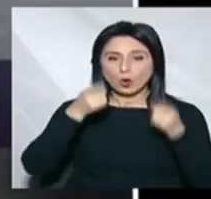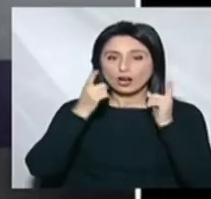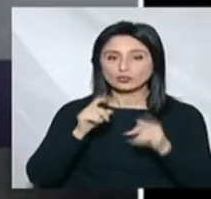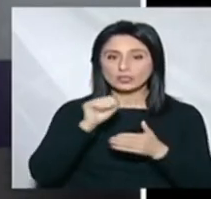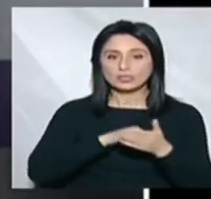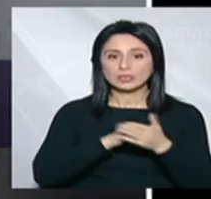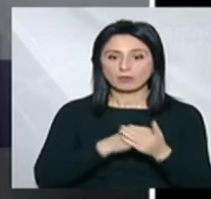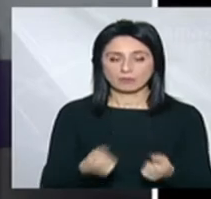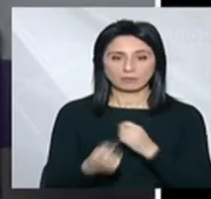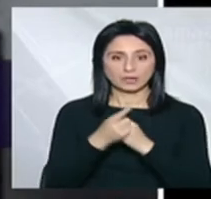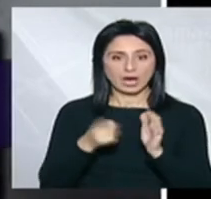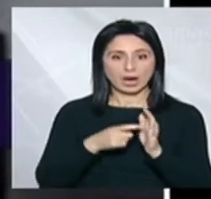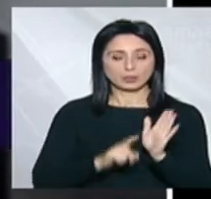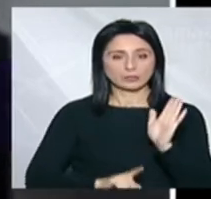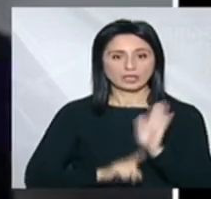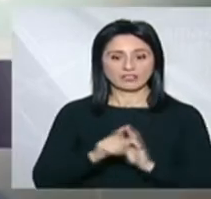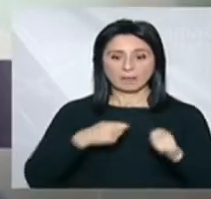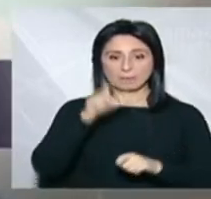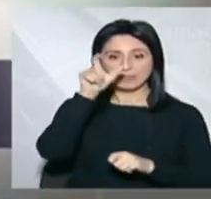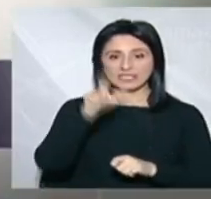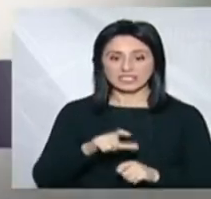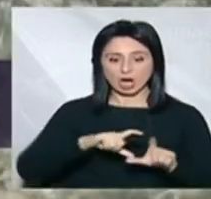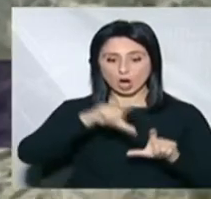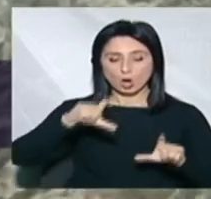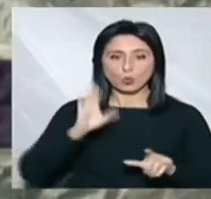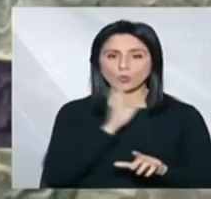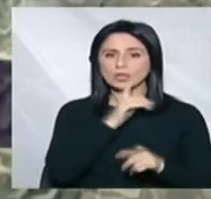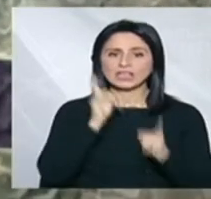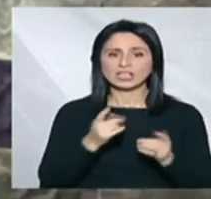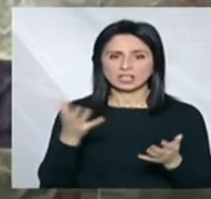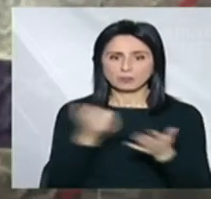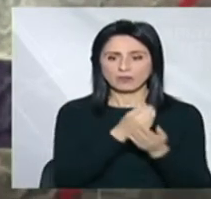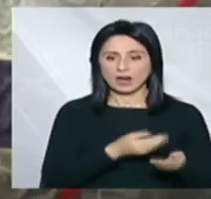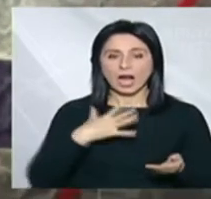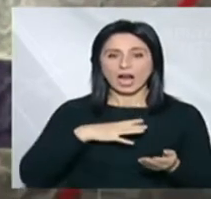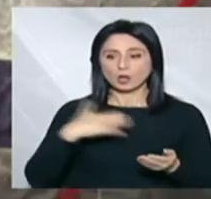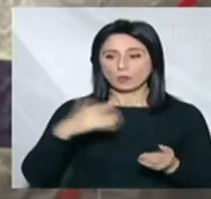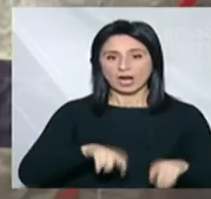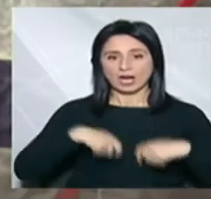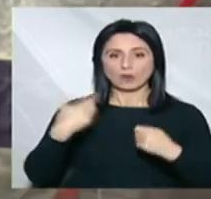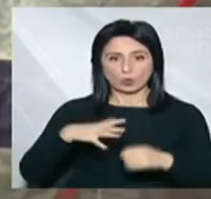საფუძველზე აღნიშნული გამოძიება დაიწყო. ბიზნესმენი, რომელმაც რუკების დედნები მოიპოვა და ქართულ მხარეს გადასცა, უკვე